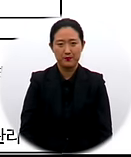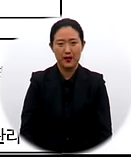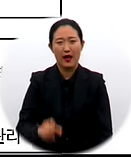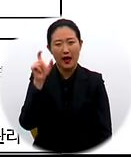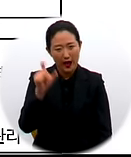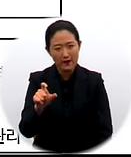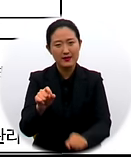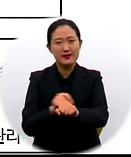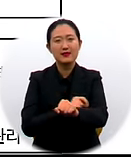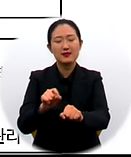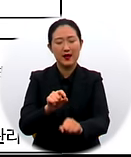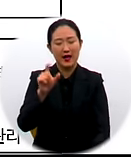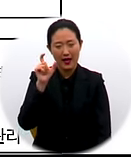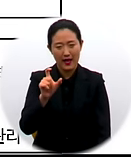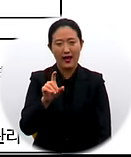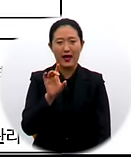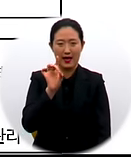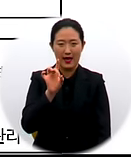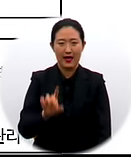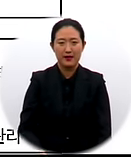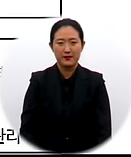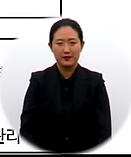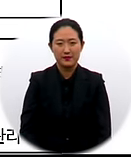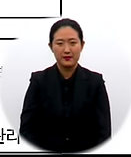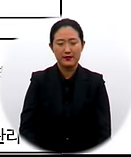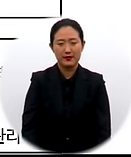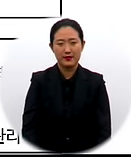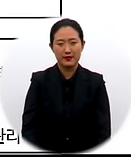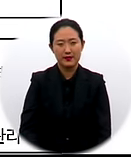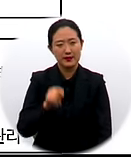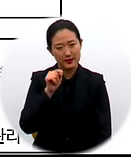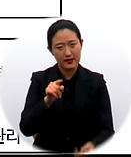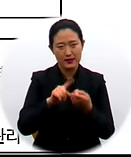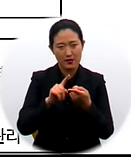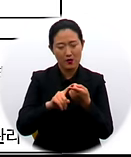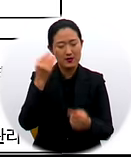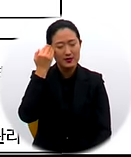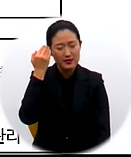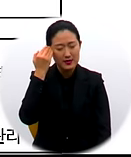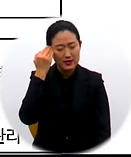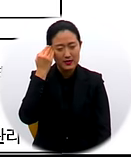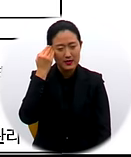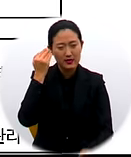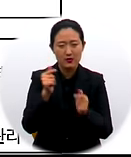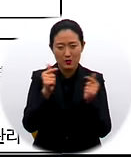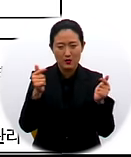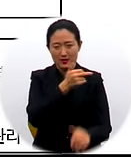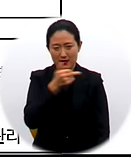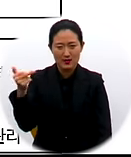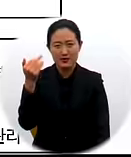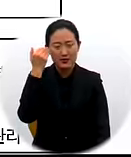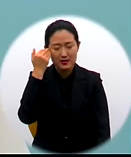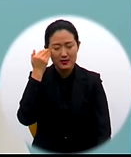이게 주로 스킬이 되는 경우가 많고요. 지식인 경우에는 아주 방대한 지식인 경우가 많아요. 그러다 보니까 소위 말하는 직무 능력,